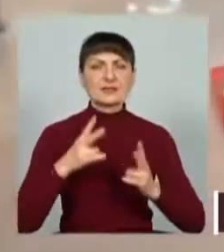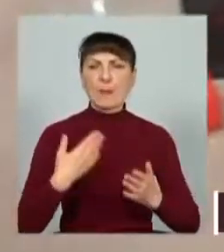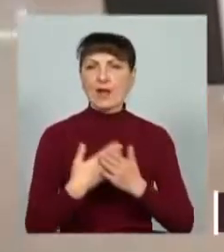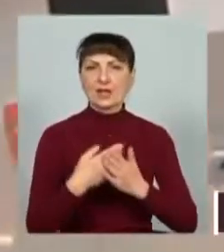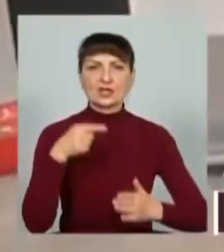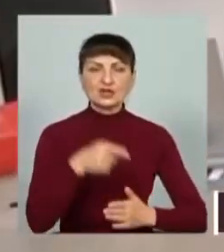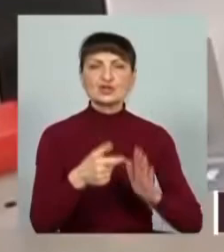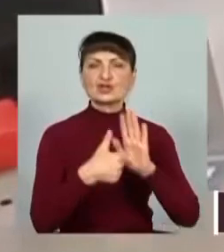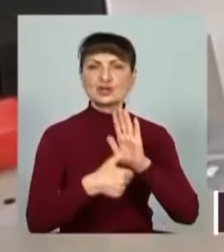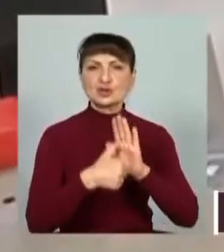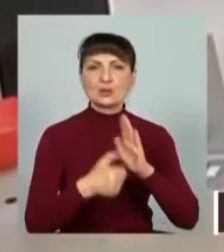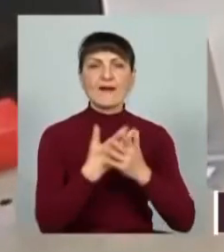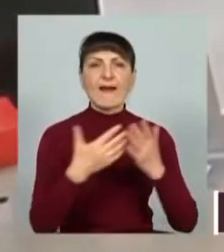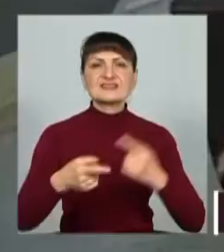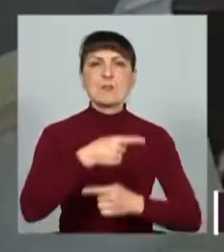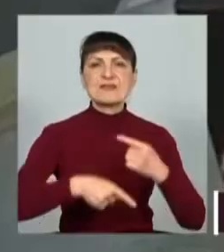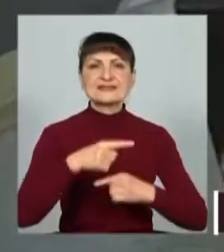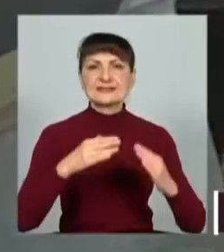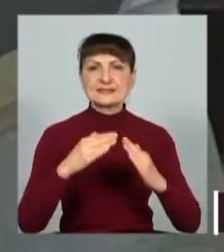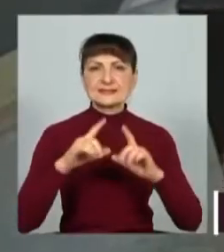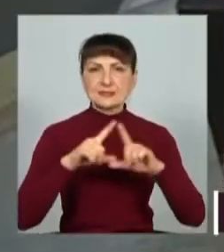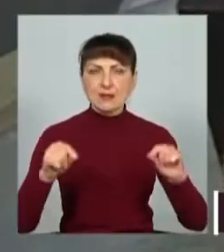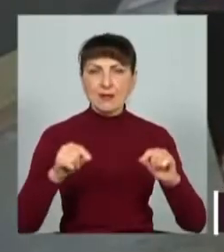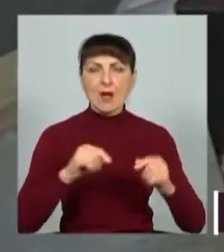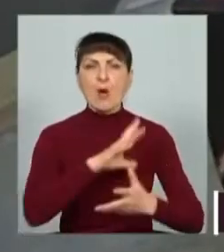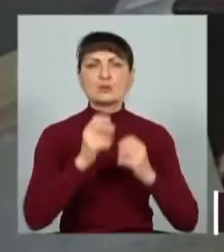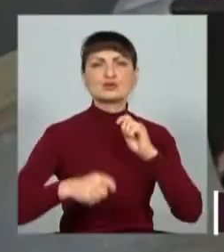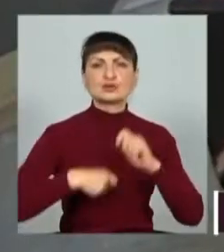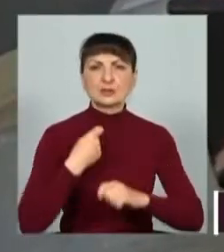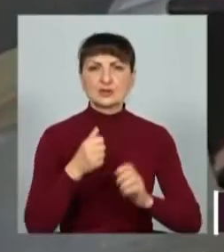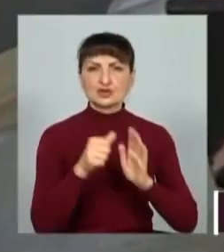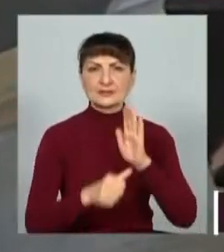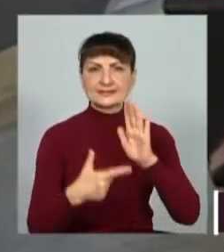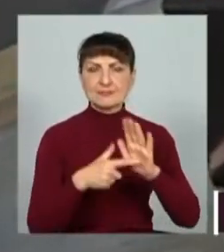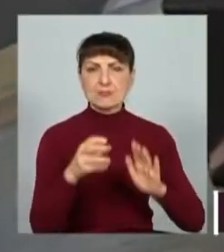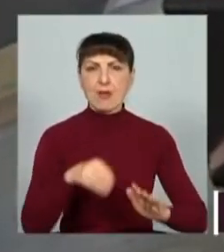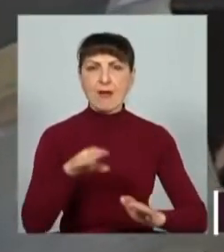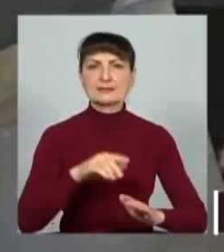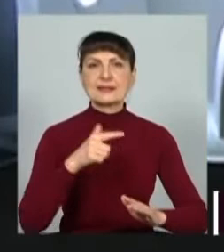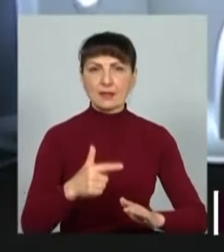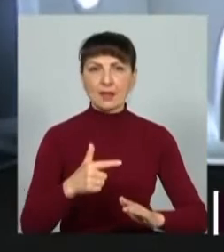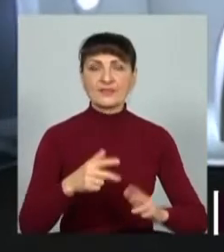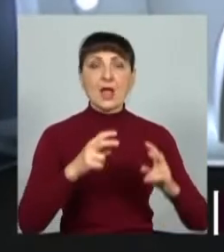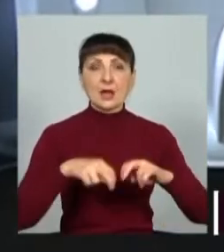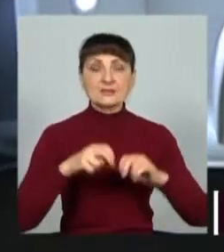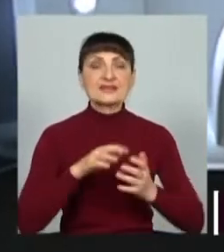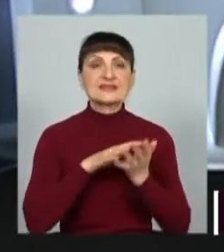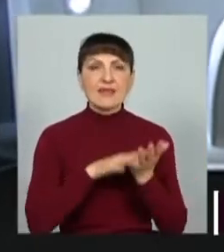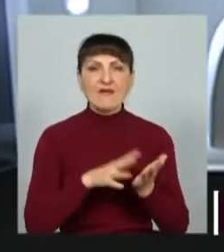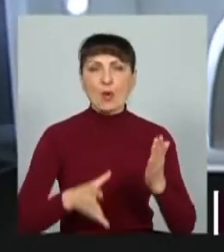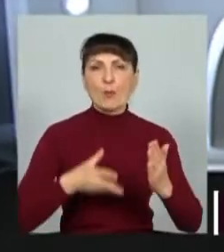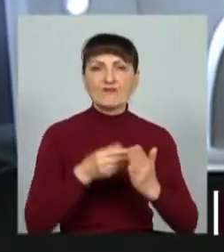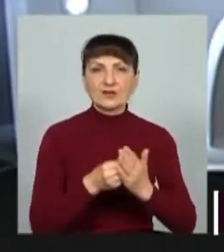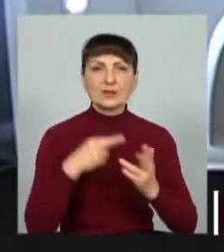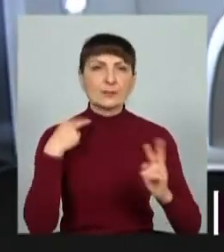порядка 1600 субъектов бизнеса. Общая сумма ущерба превысила 67 миллиардов тенге. Рассматривать заявки по выплатам